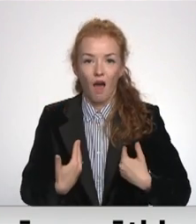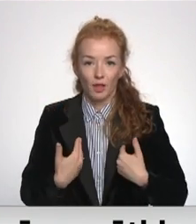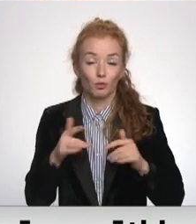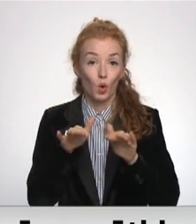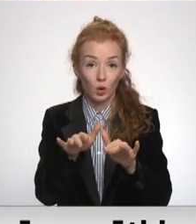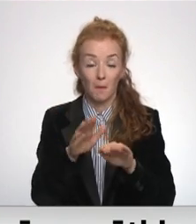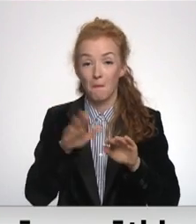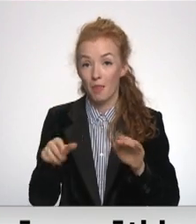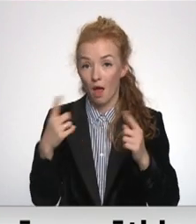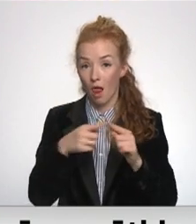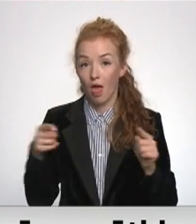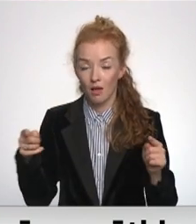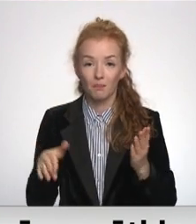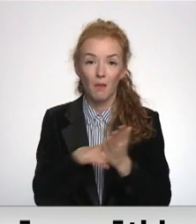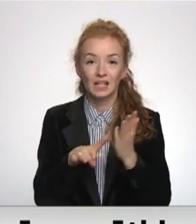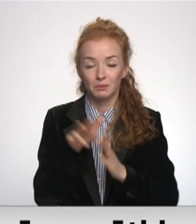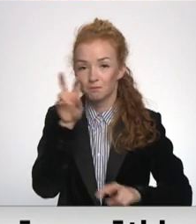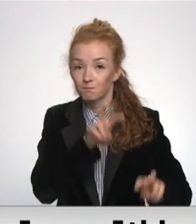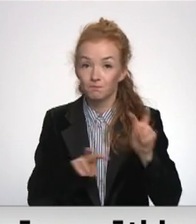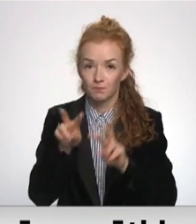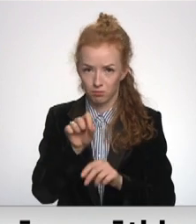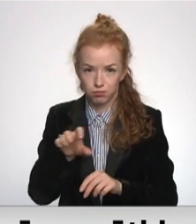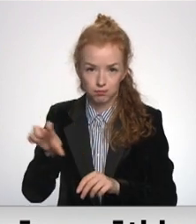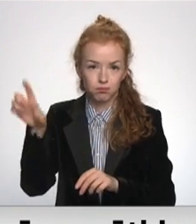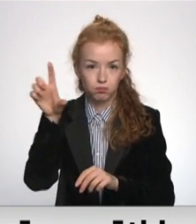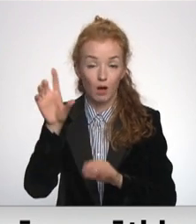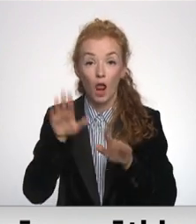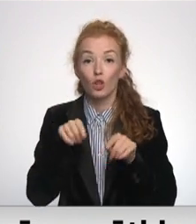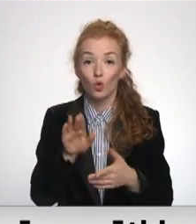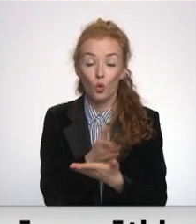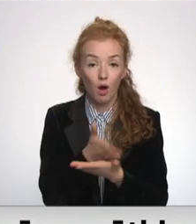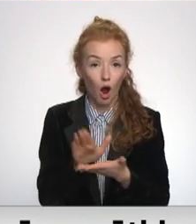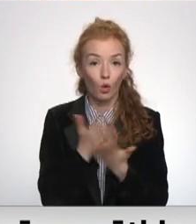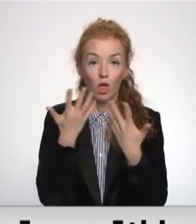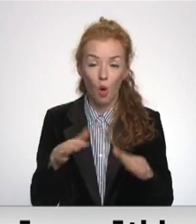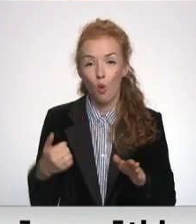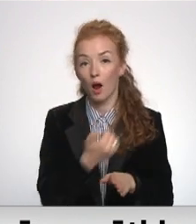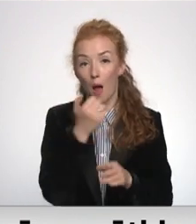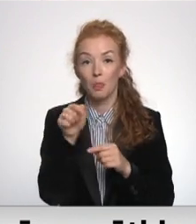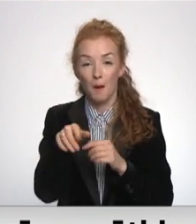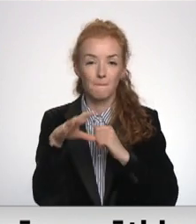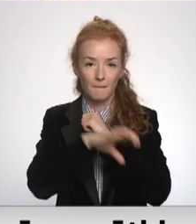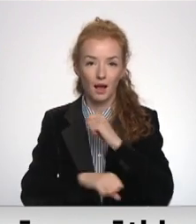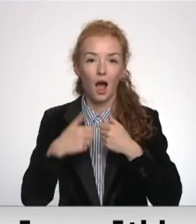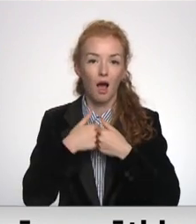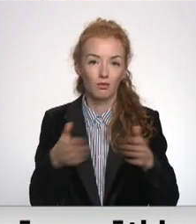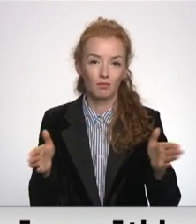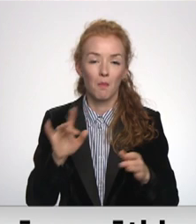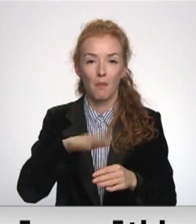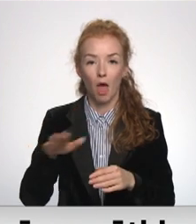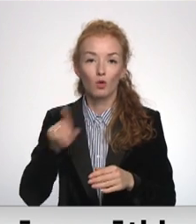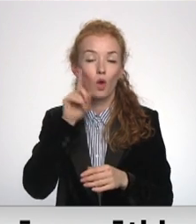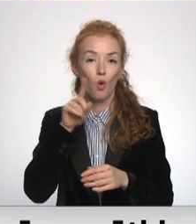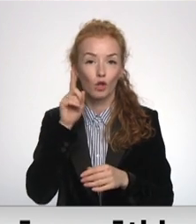gados pieprasījums pēc palīdzības jauniešu vidū tikai aug. Lai to atrisinātu, jau gada beigās durvis svēras bērnu un